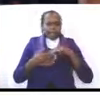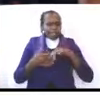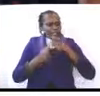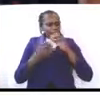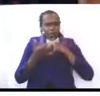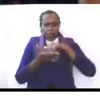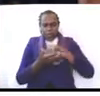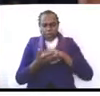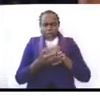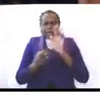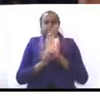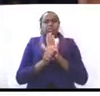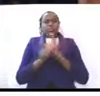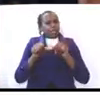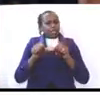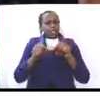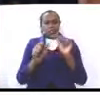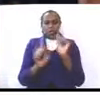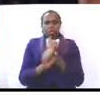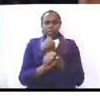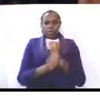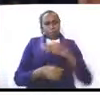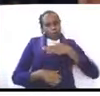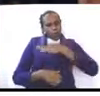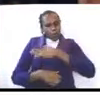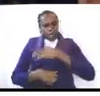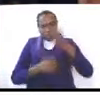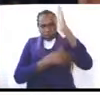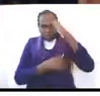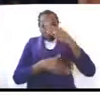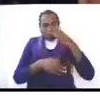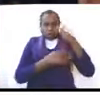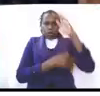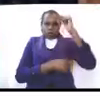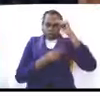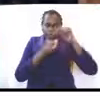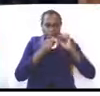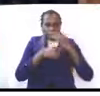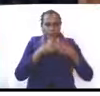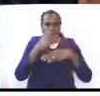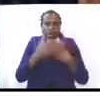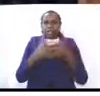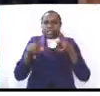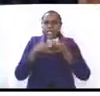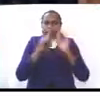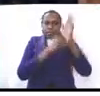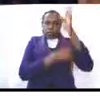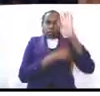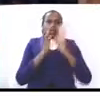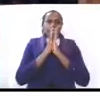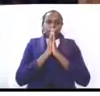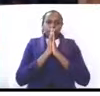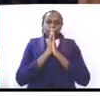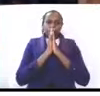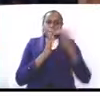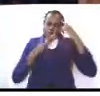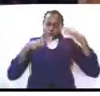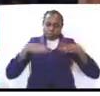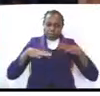wameshindwa na kuendelea. Twakusihi Mungu wakumbuke wote. Baba tuombea ambao